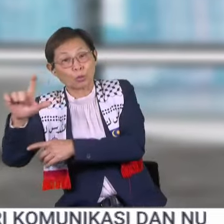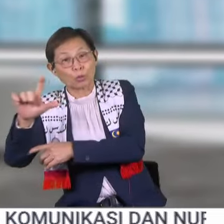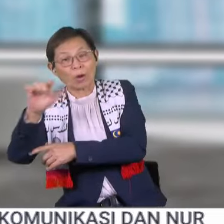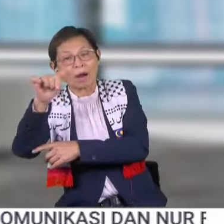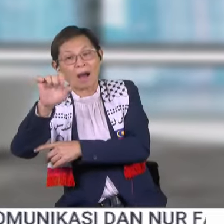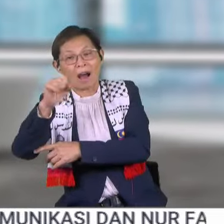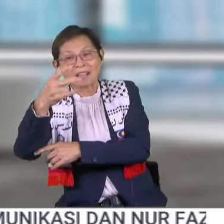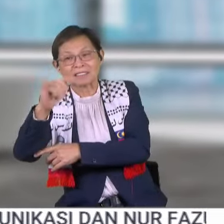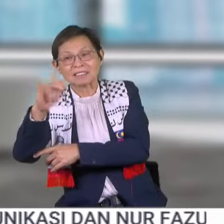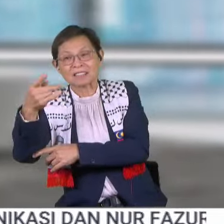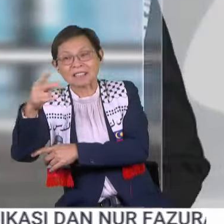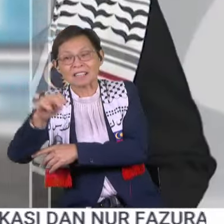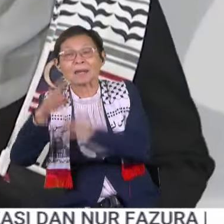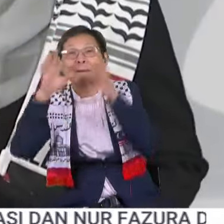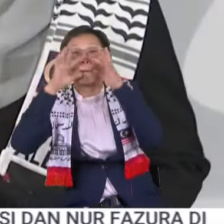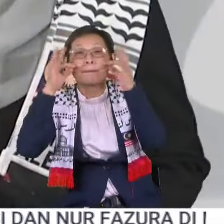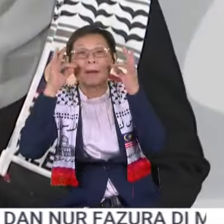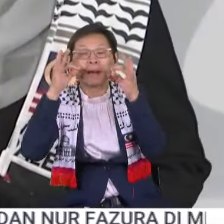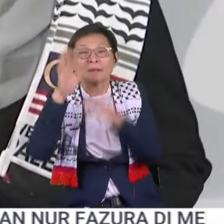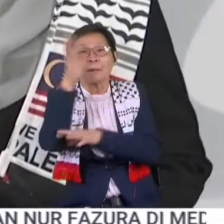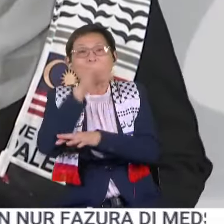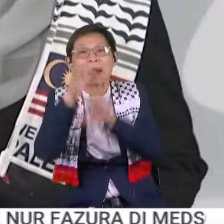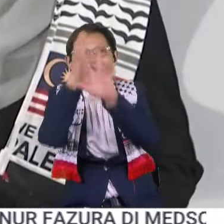Abdul Halim di Melaka silakan